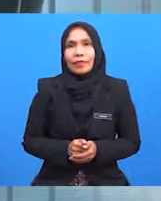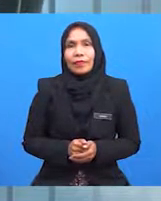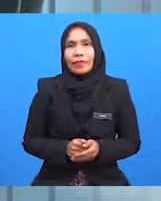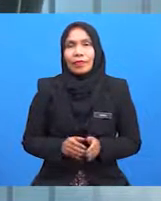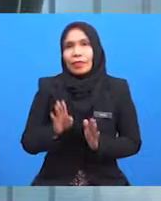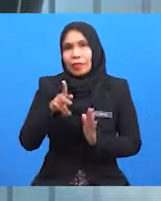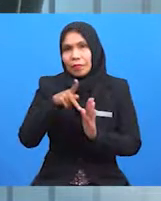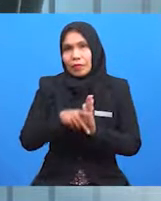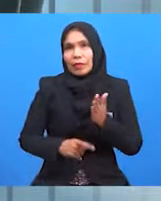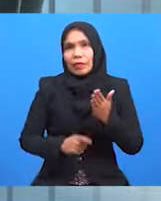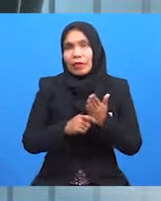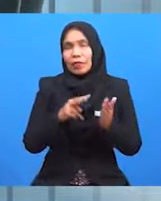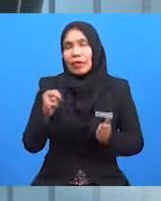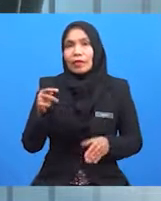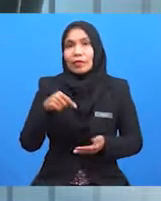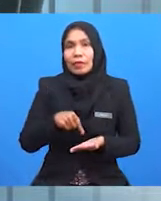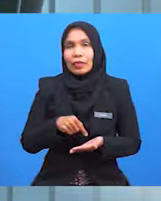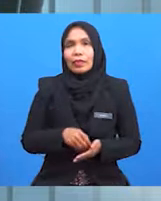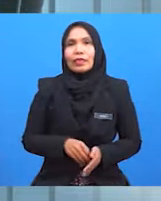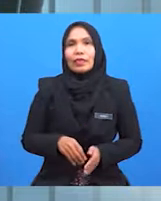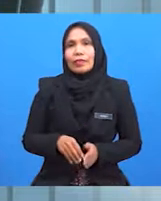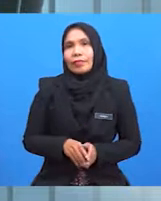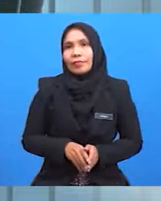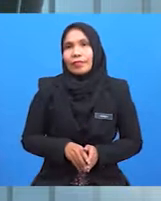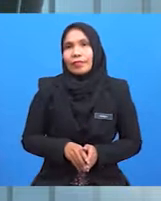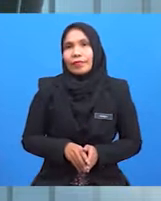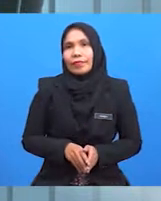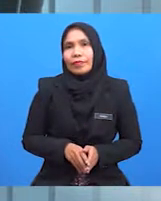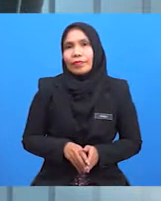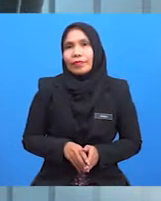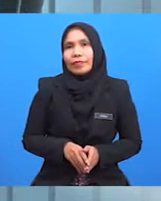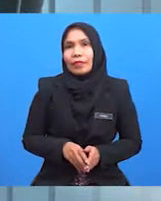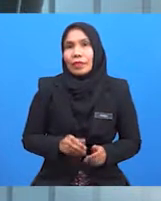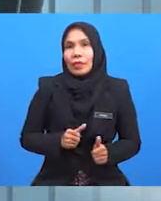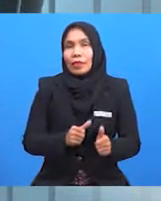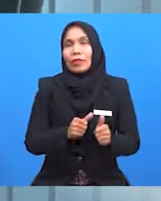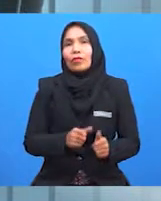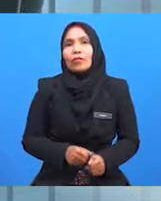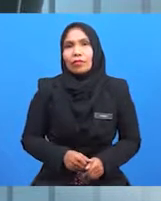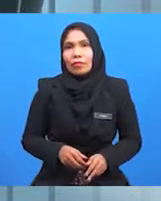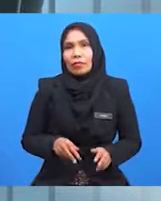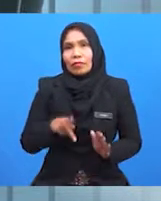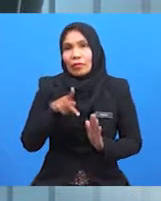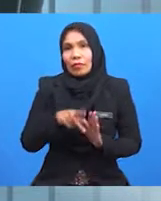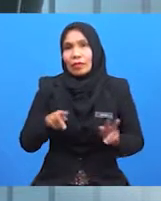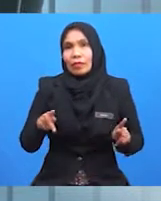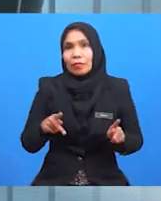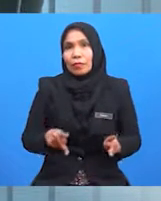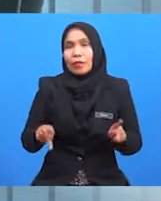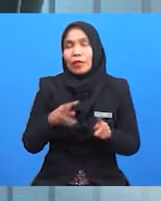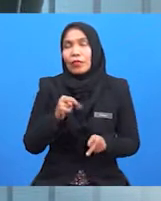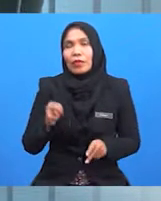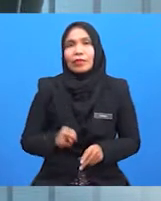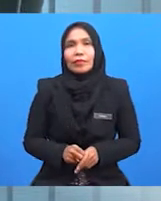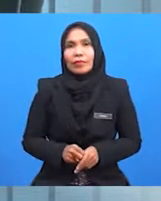pertambahan ini adalah berdasarkan kepada keperluan pasaran dan kuantiti wang dalam pasaran.